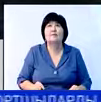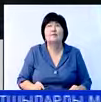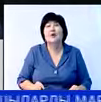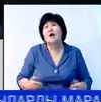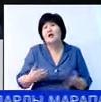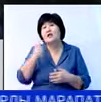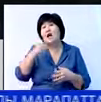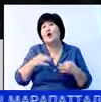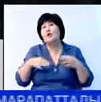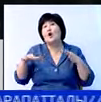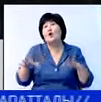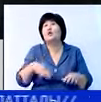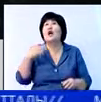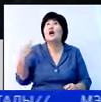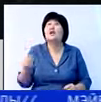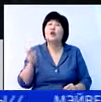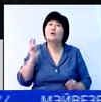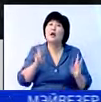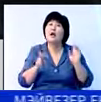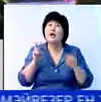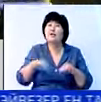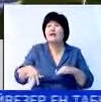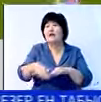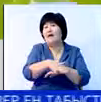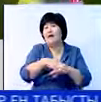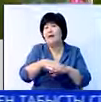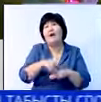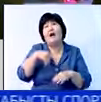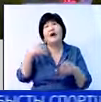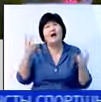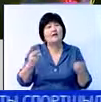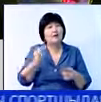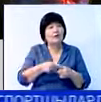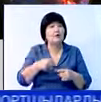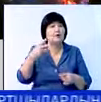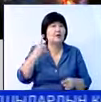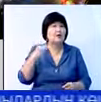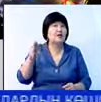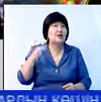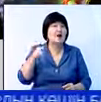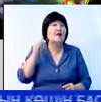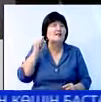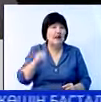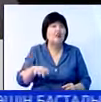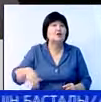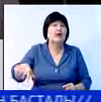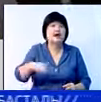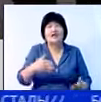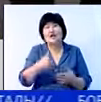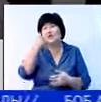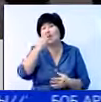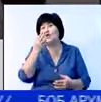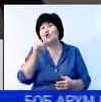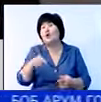Жаңа жылдық той думанды тамашалауға келгендердің қарасы қалың. Айта кетейік, 31 желтоқсанда дәл осы алаңда жаңа жылдық